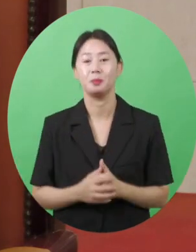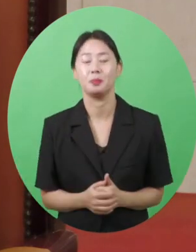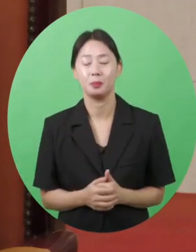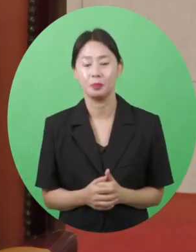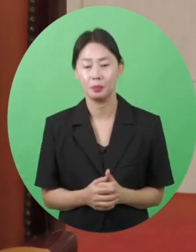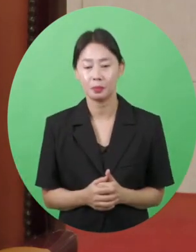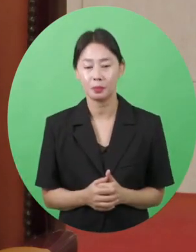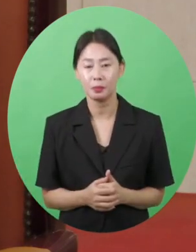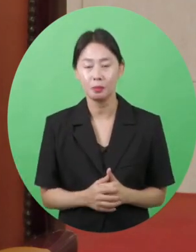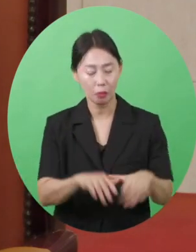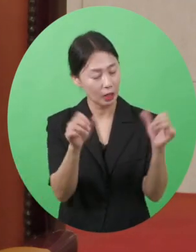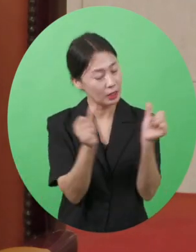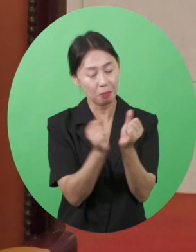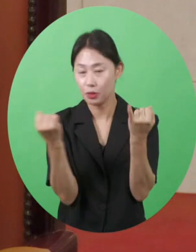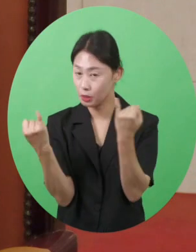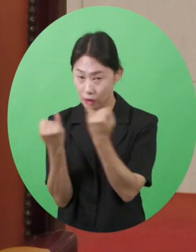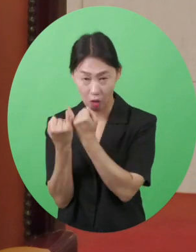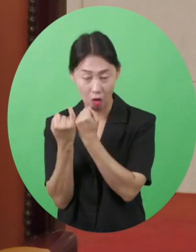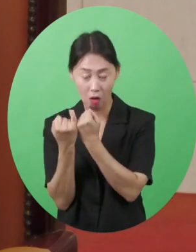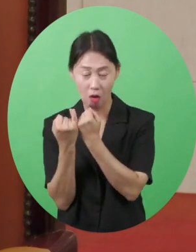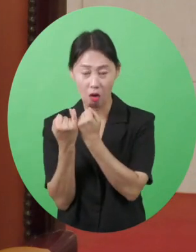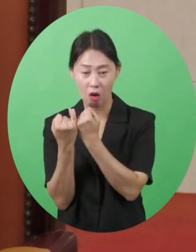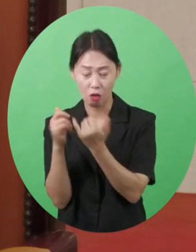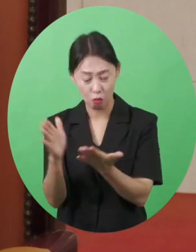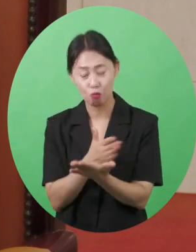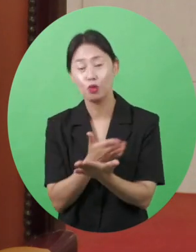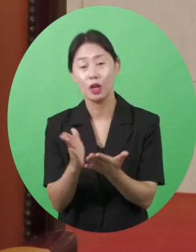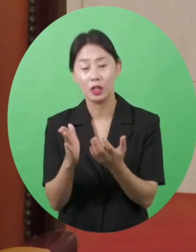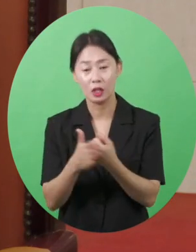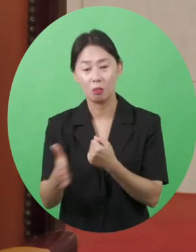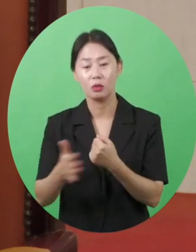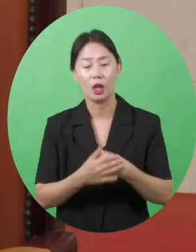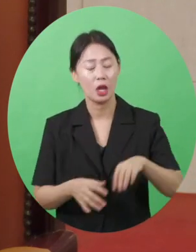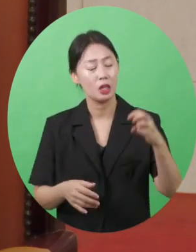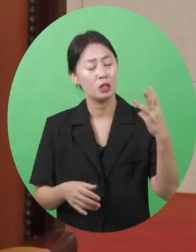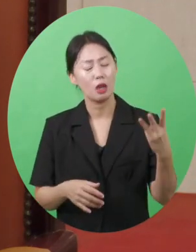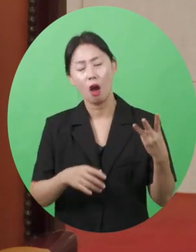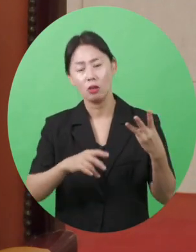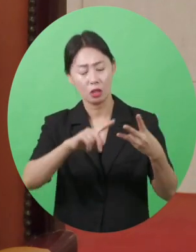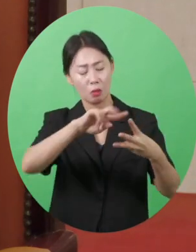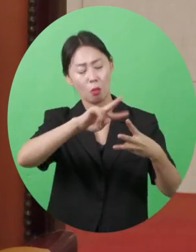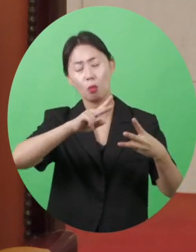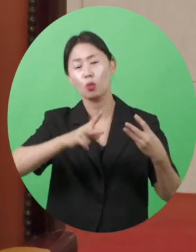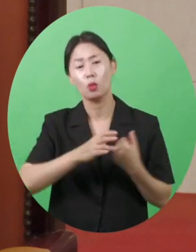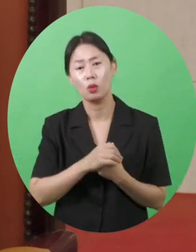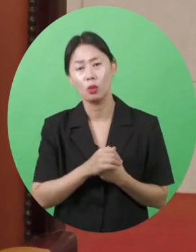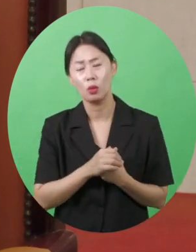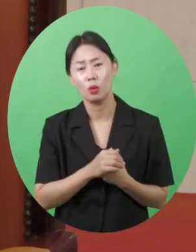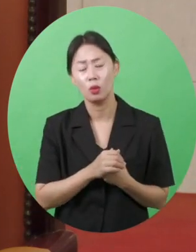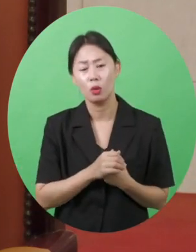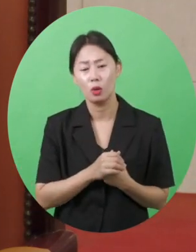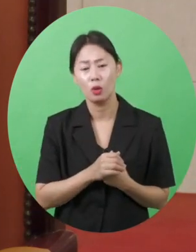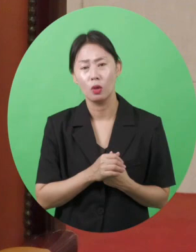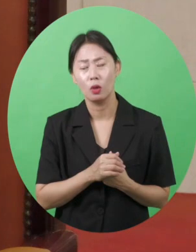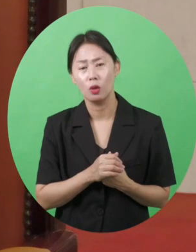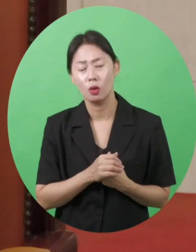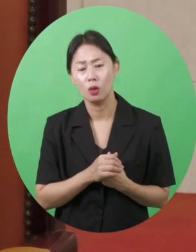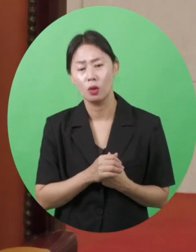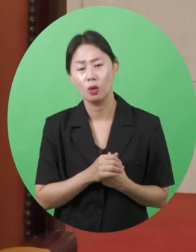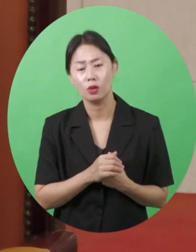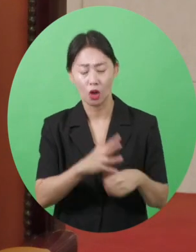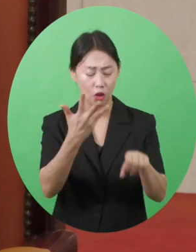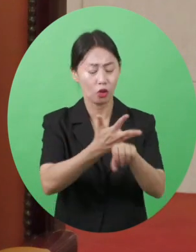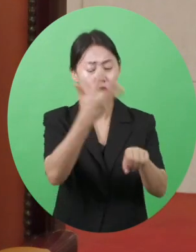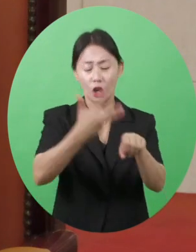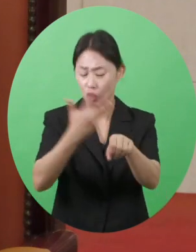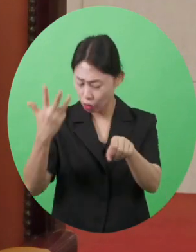드립니다. 그리고 남녀 생활실이 구분이 되어 있기 때문에 3교대 인력으로는 좀 부족하다. 그래서 인력 지원을 좀